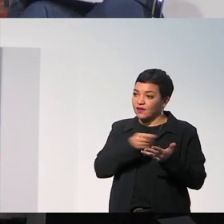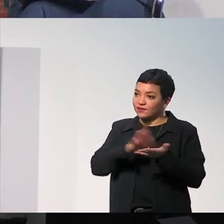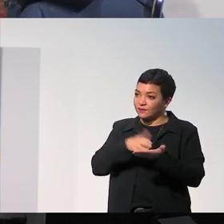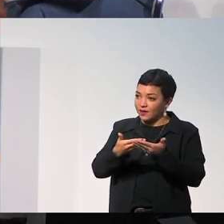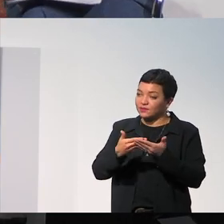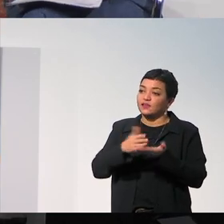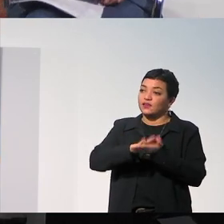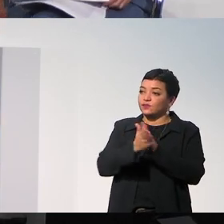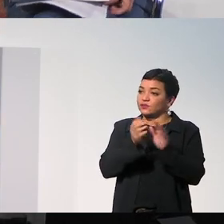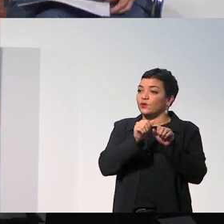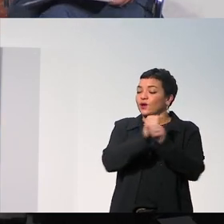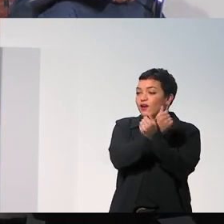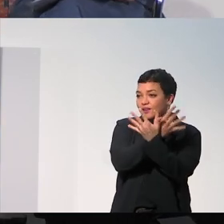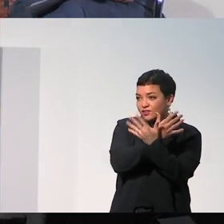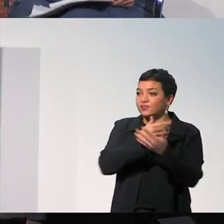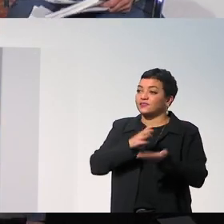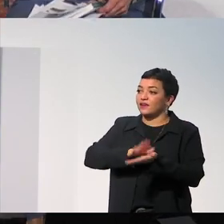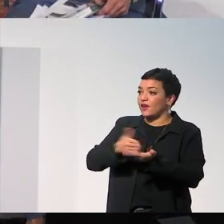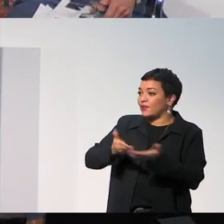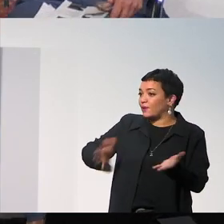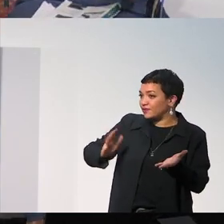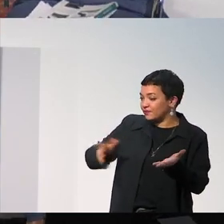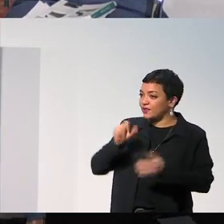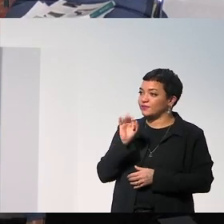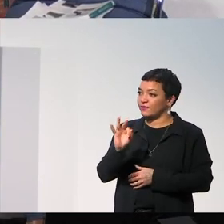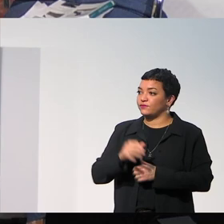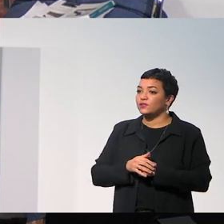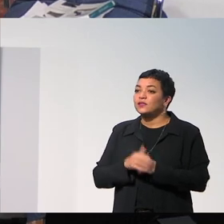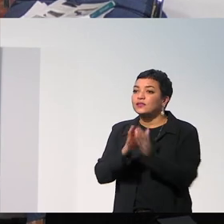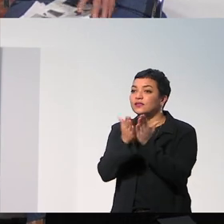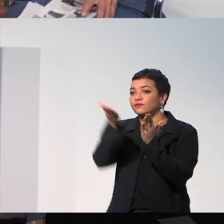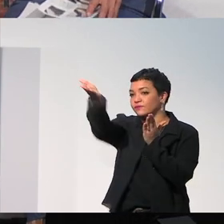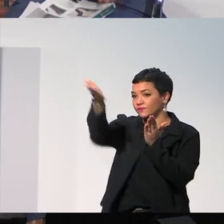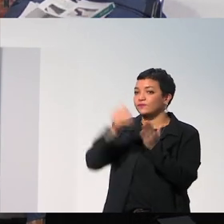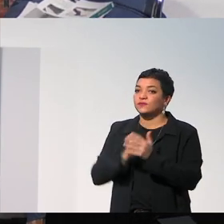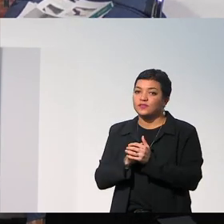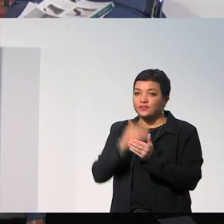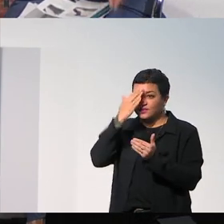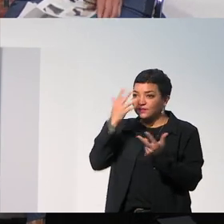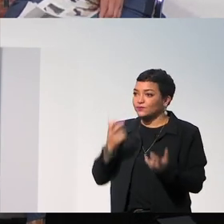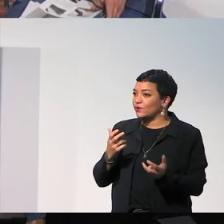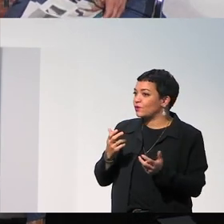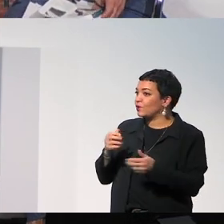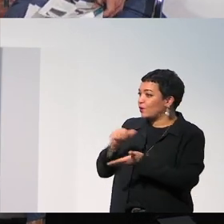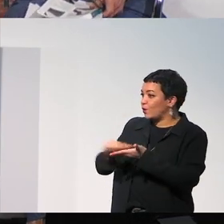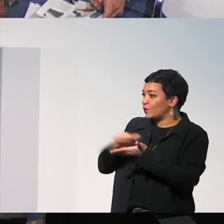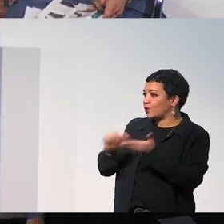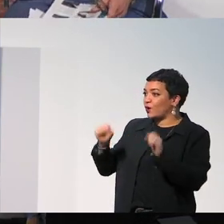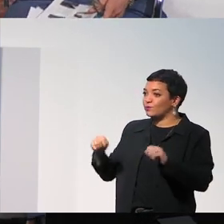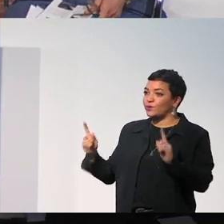d'Agils qui ont interprété cette discussion en langue des signes. Les livres sont juste derrière et les auteurs seront aussi à